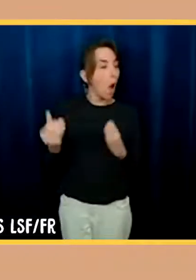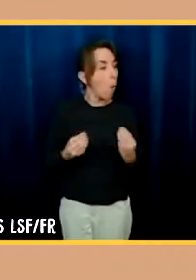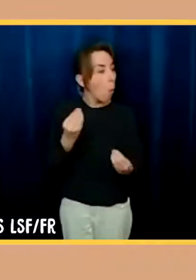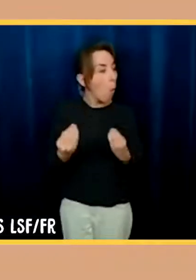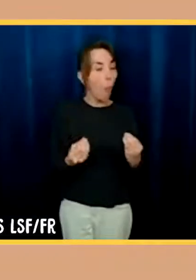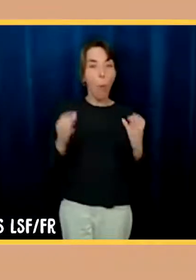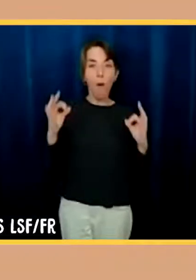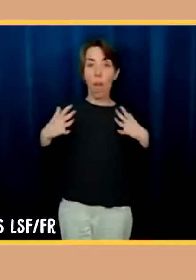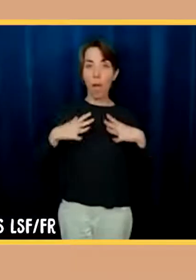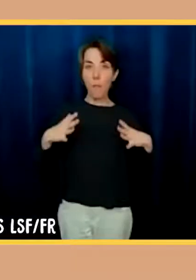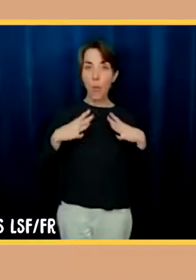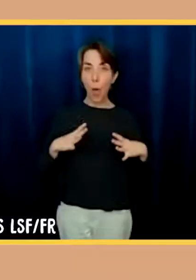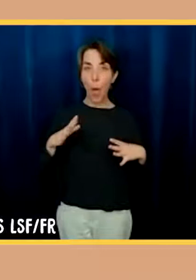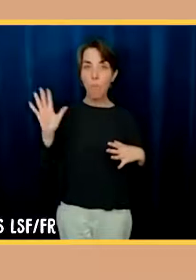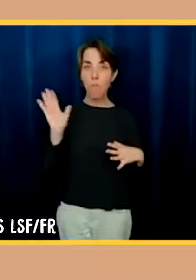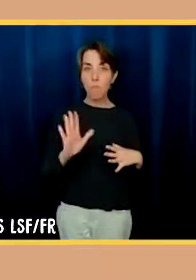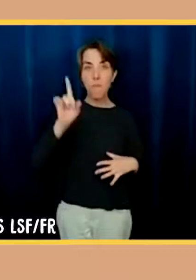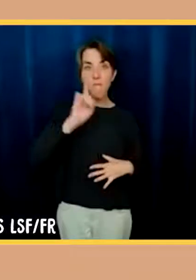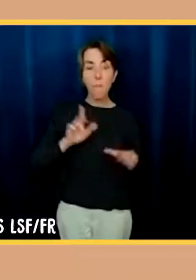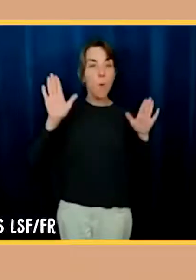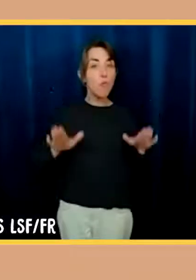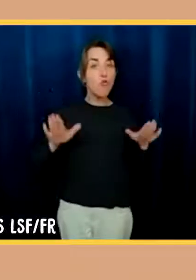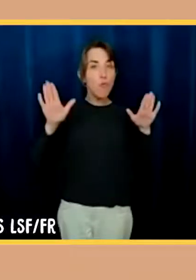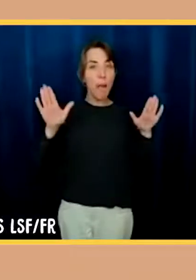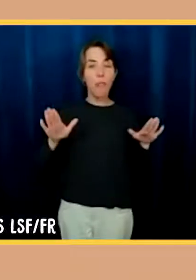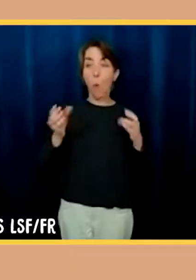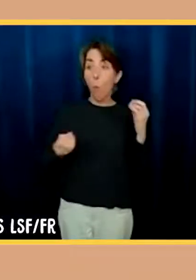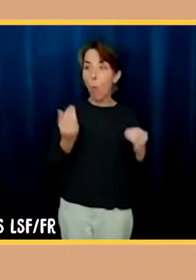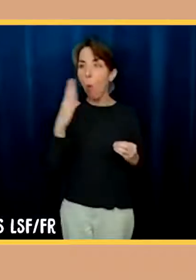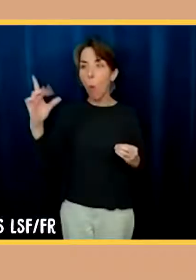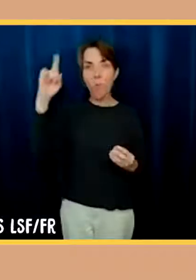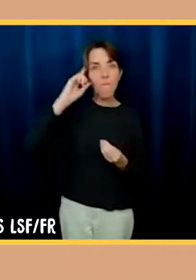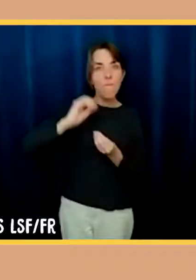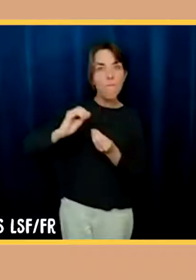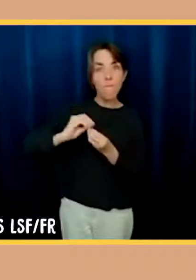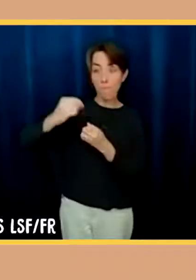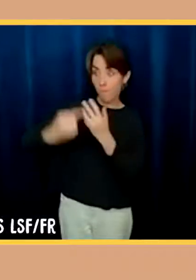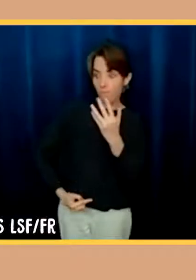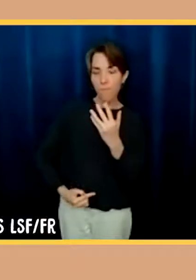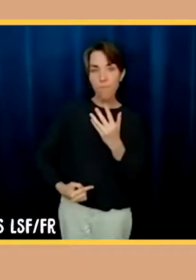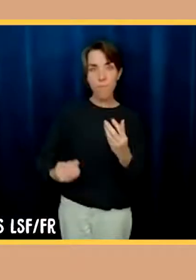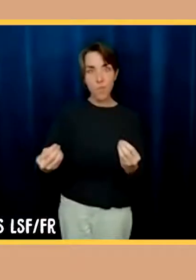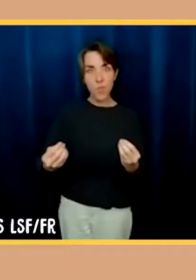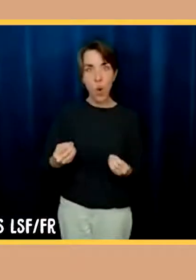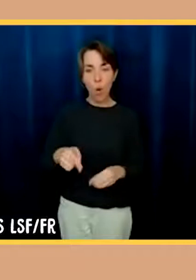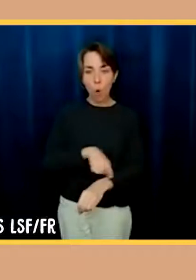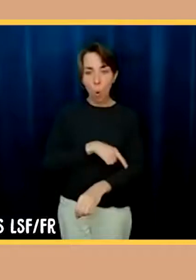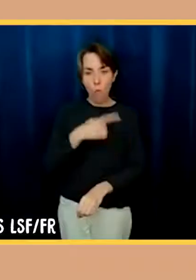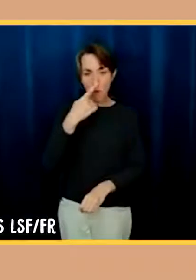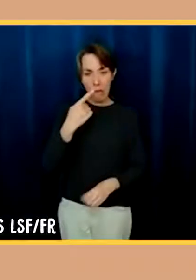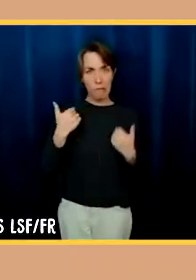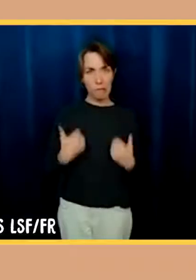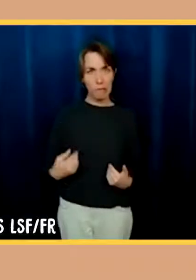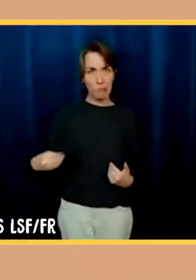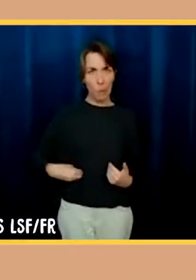code vestimentaire en islam pour les femmes ou plein d'autres questions. Et ça m'a longtemps fait culpabiliser. Alors, même si je ne m'empêchais